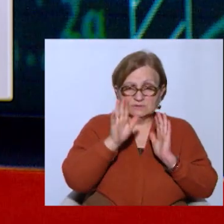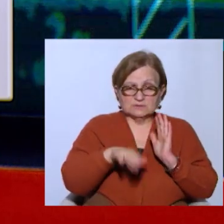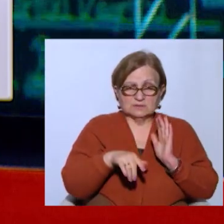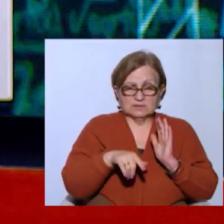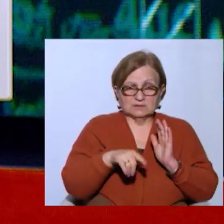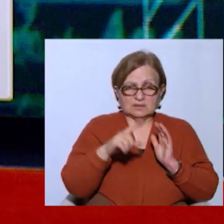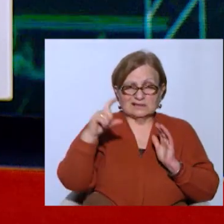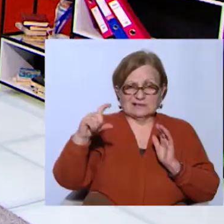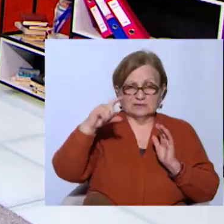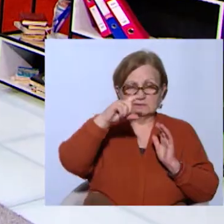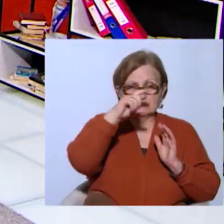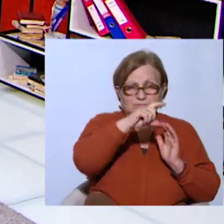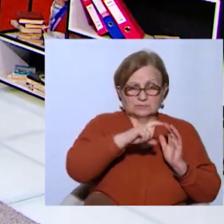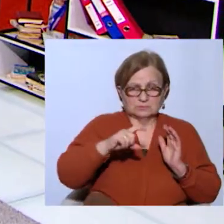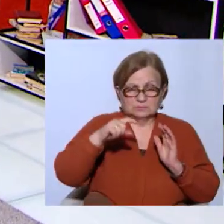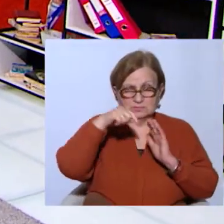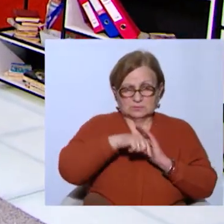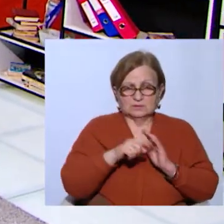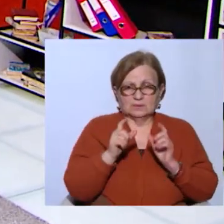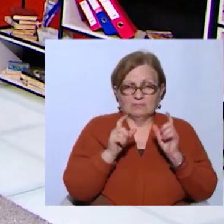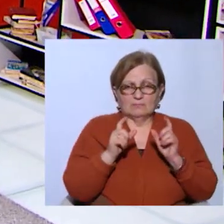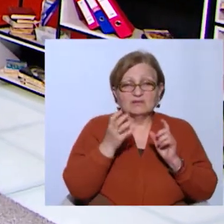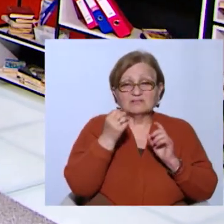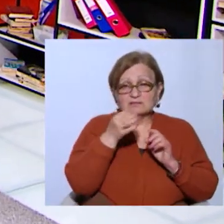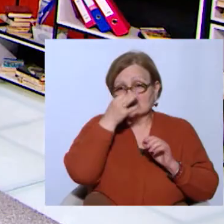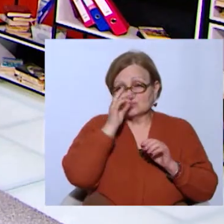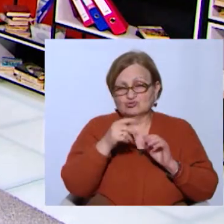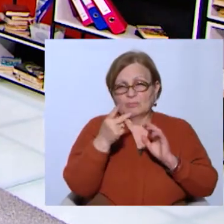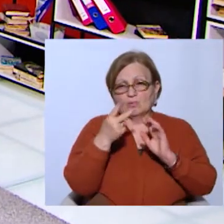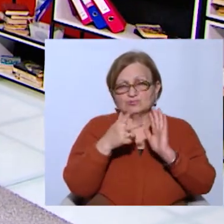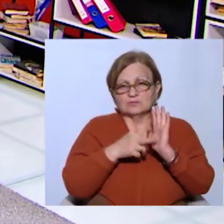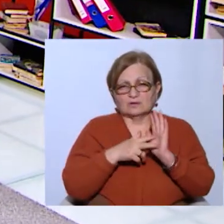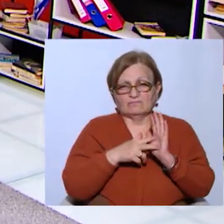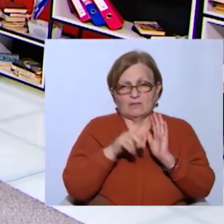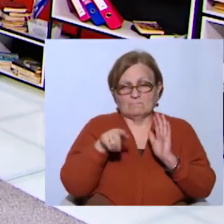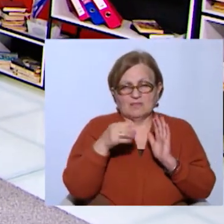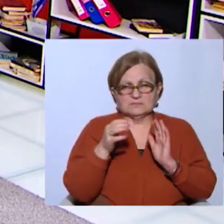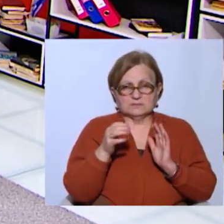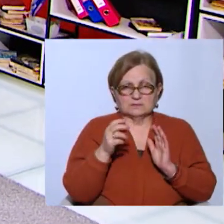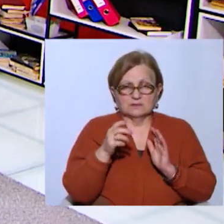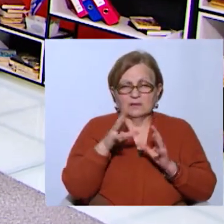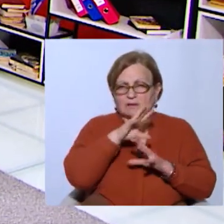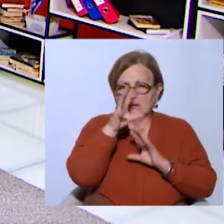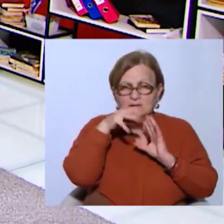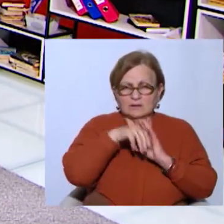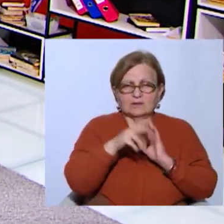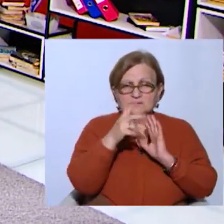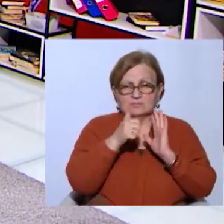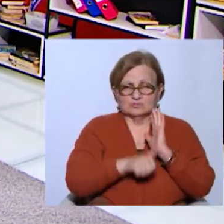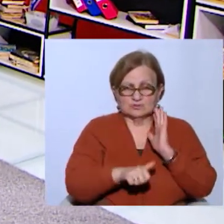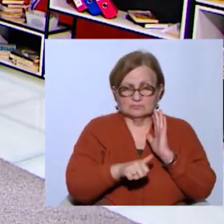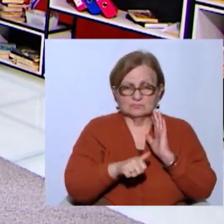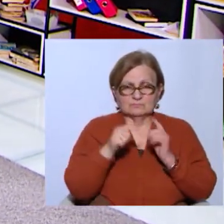აი ესეთი რადიუსის სიგრძის პატარა რკალი და კიდევ 28 მიასედი. ესე იგი, მთლიანად წრეწირის სიგრძე 360-ა,